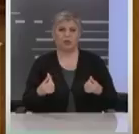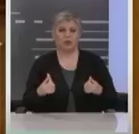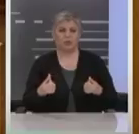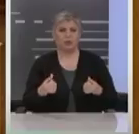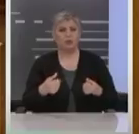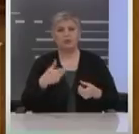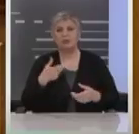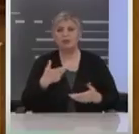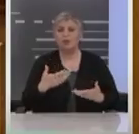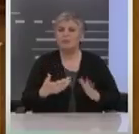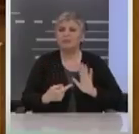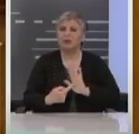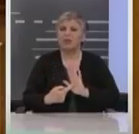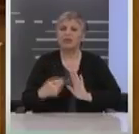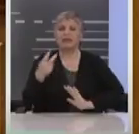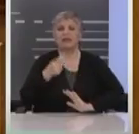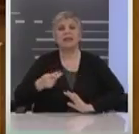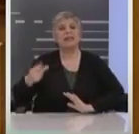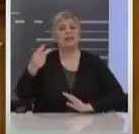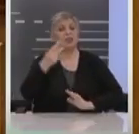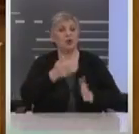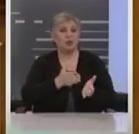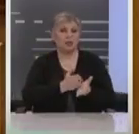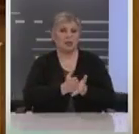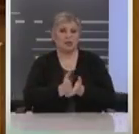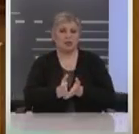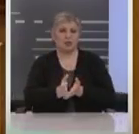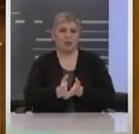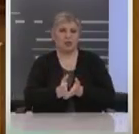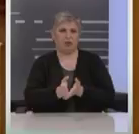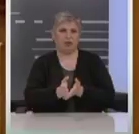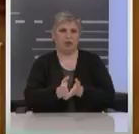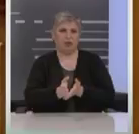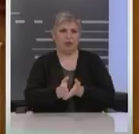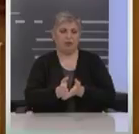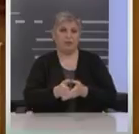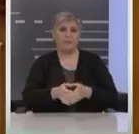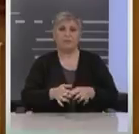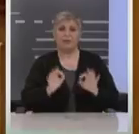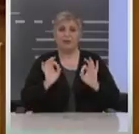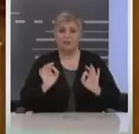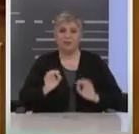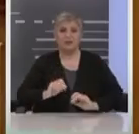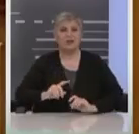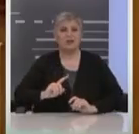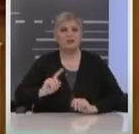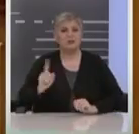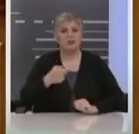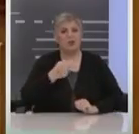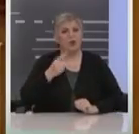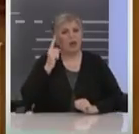κοινωνικής δικαιοσύνης και καταλαβαίνω βεβαίως ότι αυτή την κίνηση δικαιοσύνης